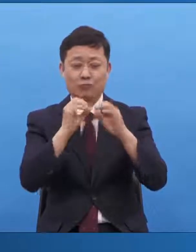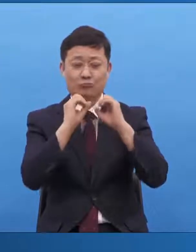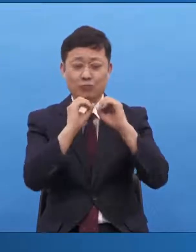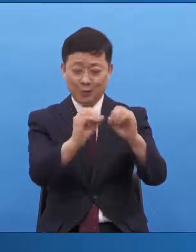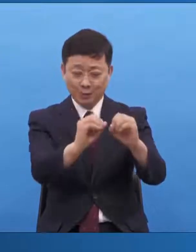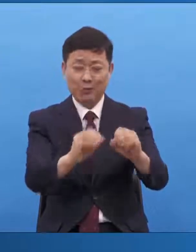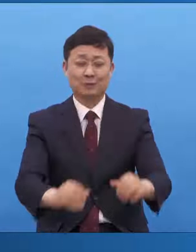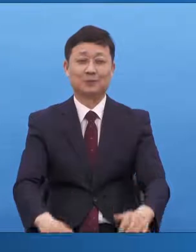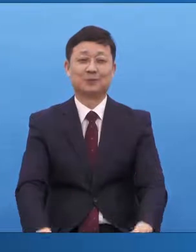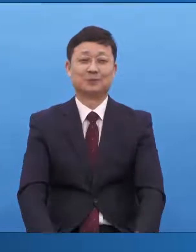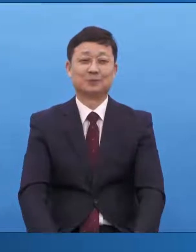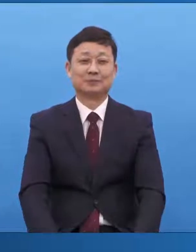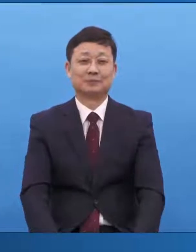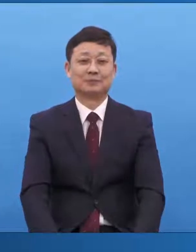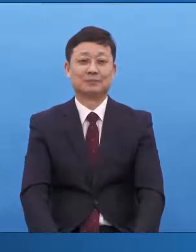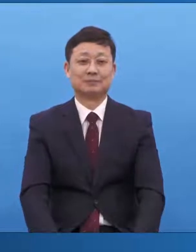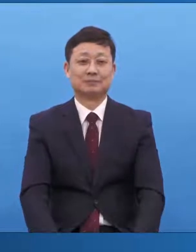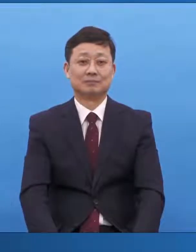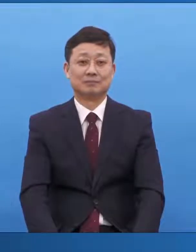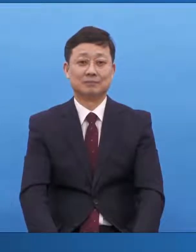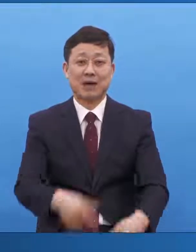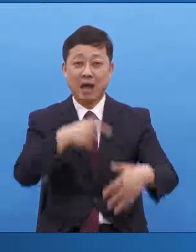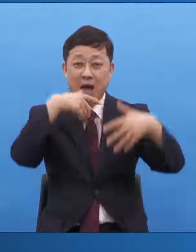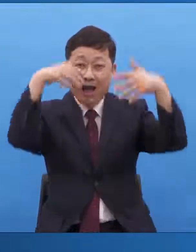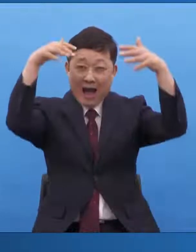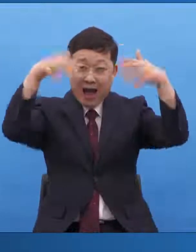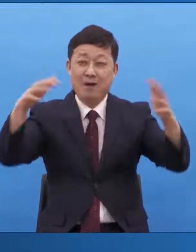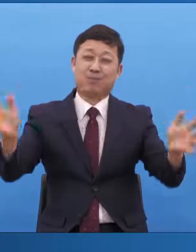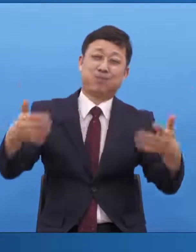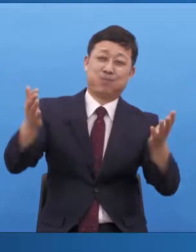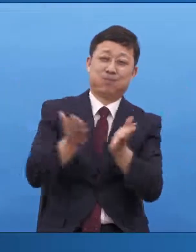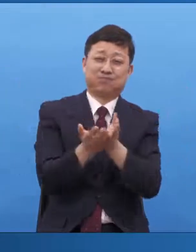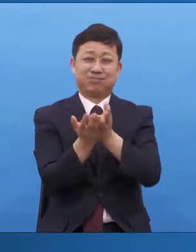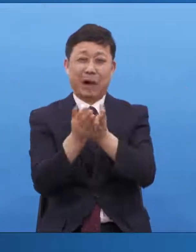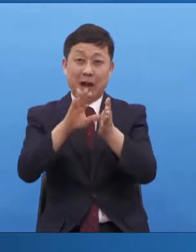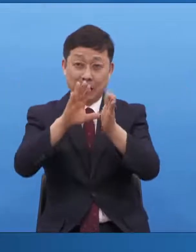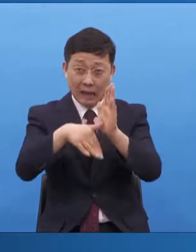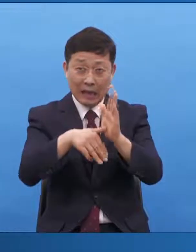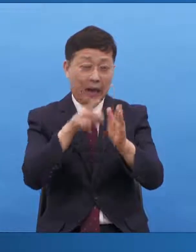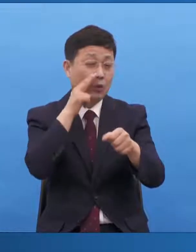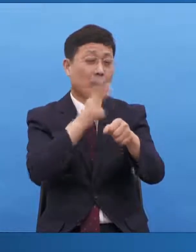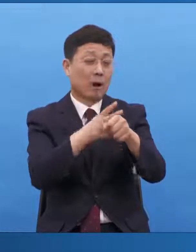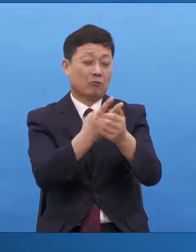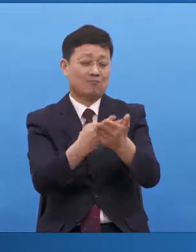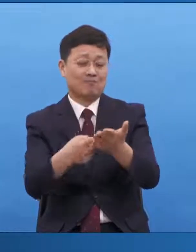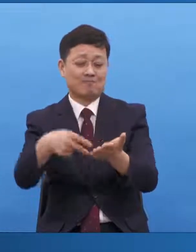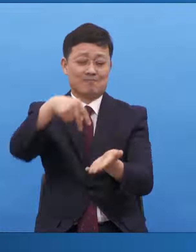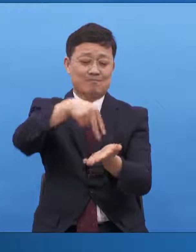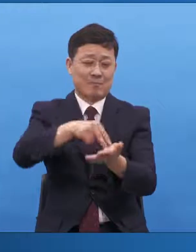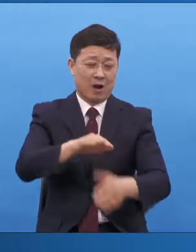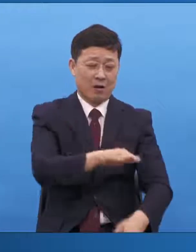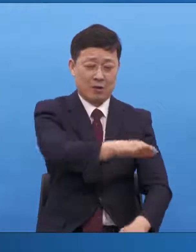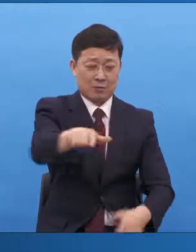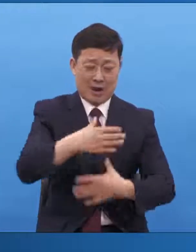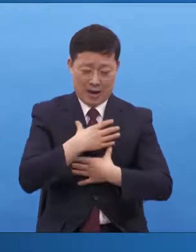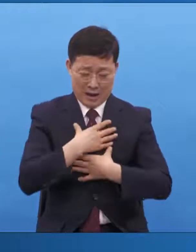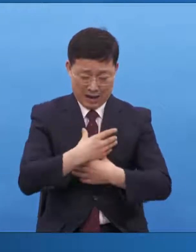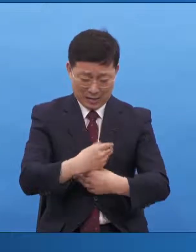Paul said. 풍랑 만나고 있을 때 올라와서 딱 바울이 얘기한 겁니다. That when the storm arose, he said. 여러분이 안심해라. It